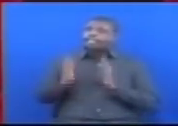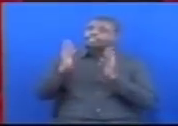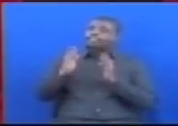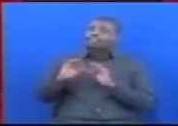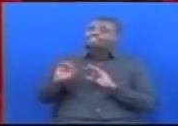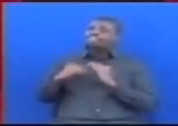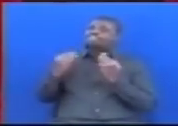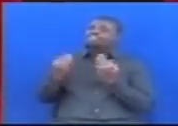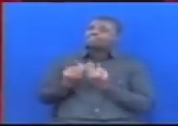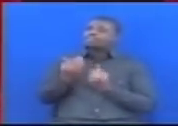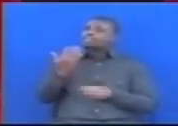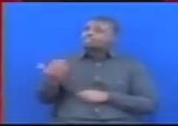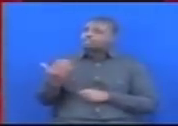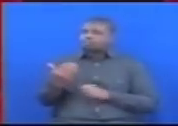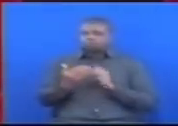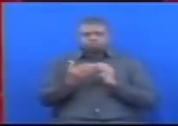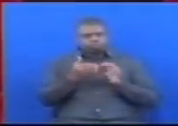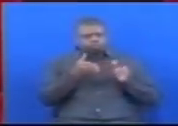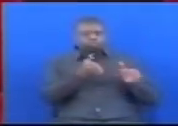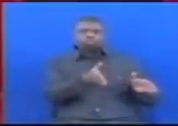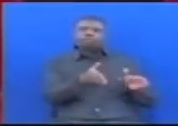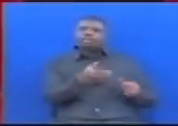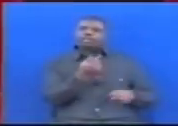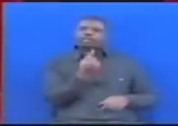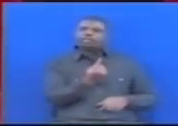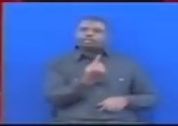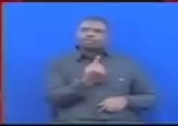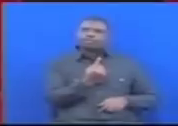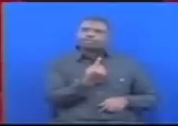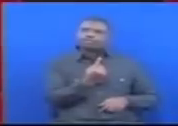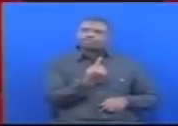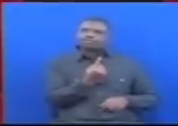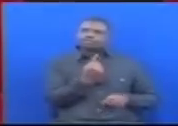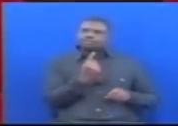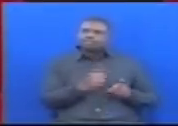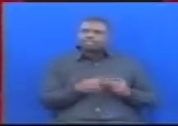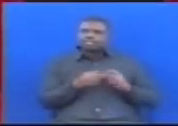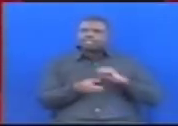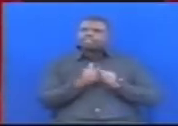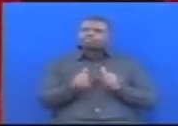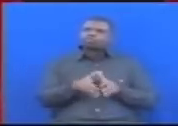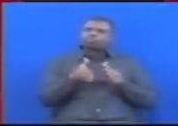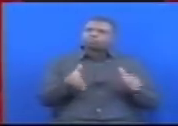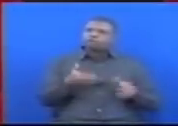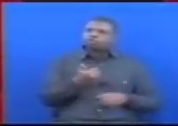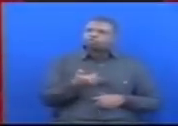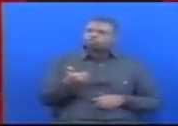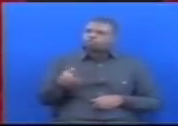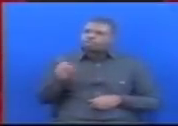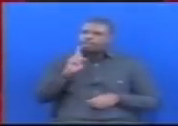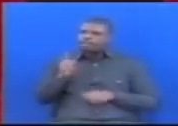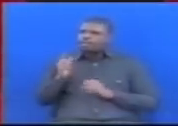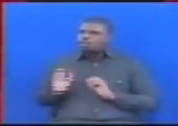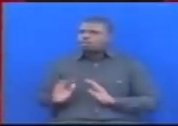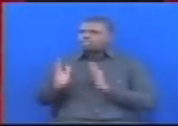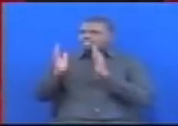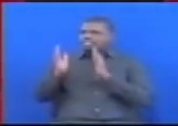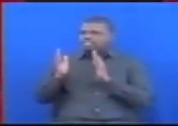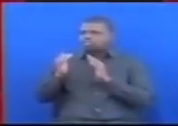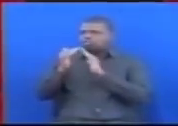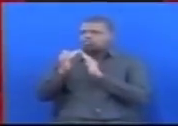familia tano chumba kimoja, na kuna adha nyingi sana ambazo wanazipata hata watoto na wakina mama ambao wanaishi katika zile